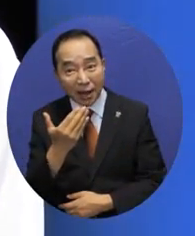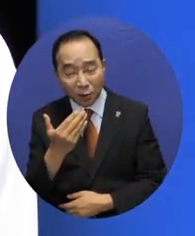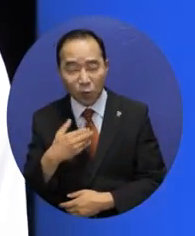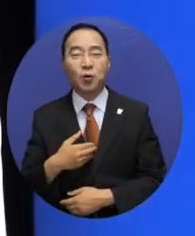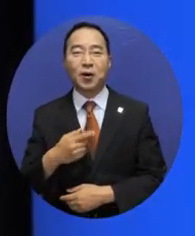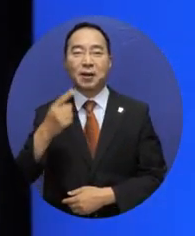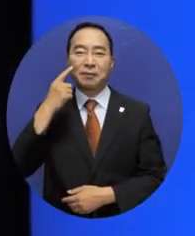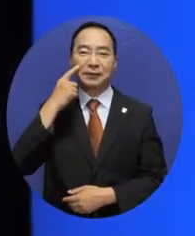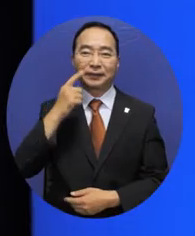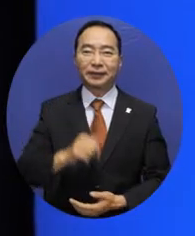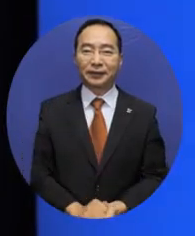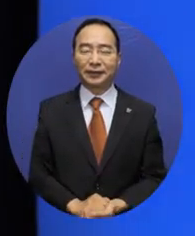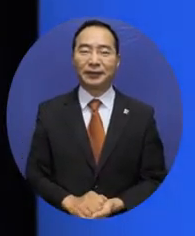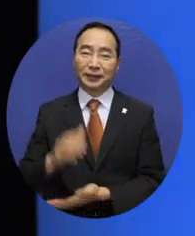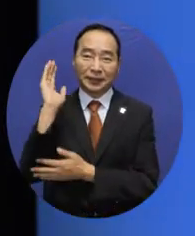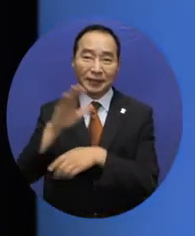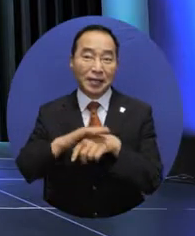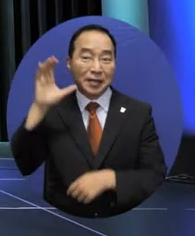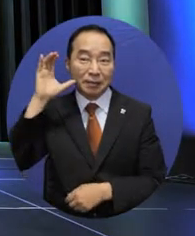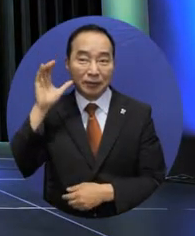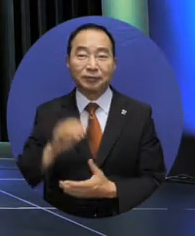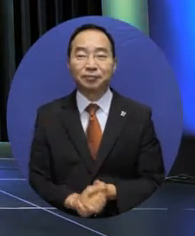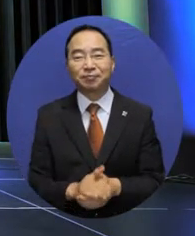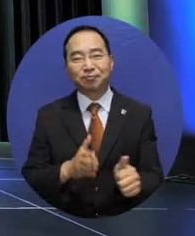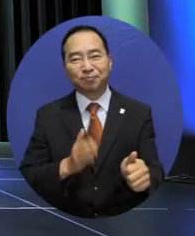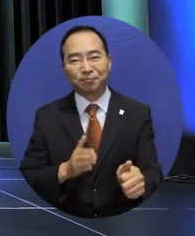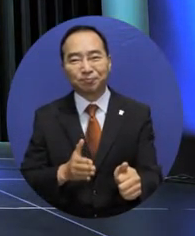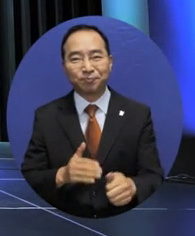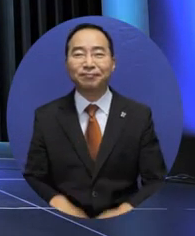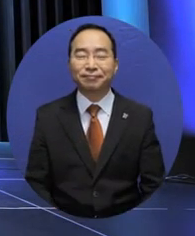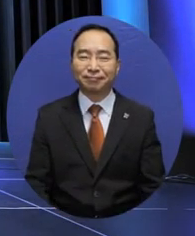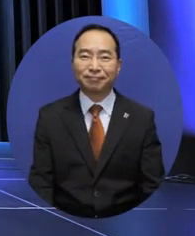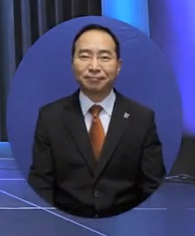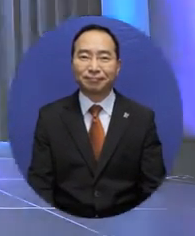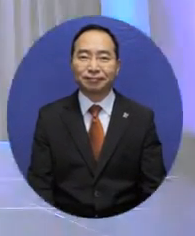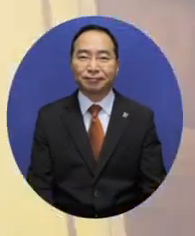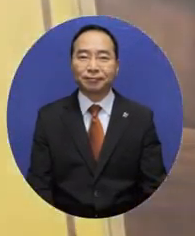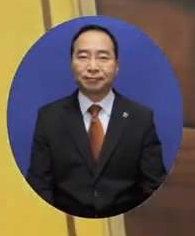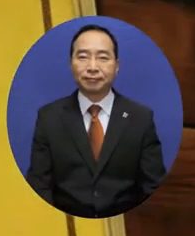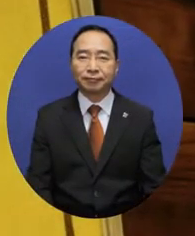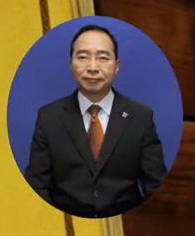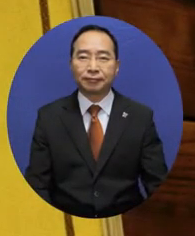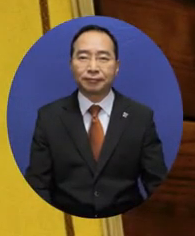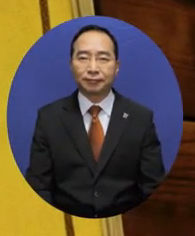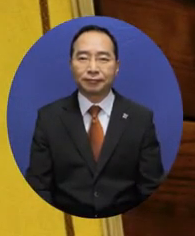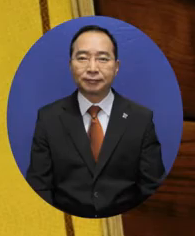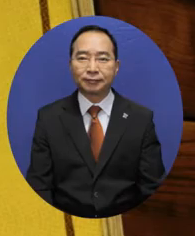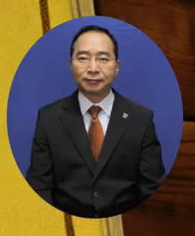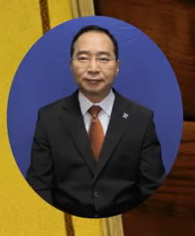오늘 강연 귀 쫑긋하고 잘 들어보겠습니다. 잘 부탁드립니다. 고맙습니다.